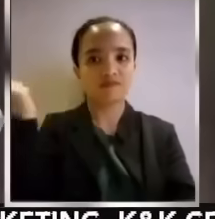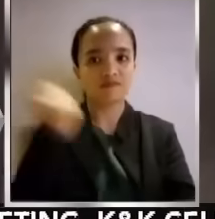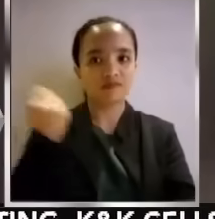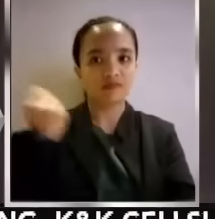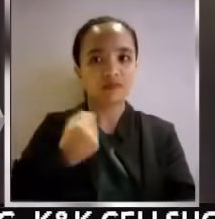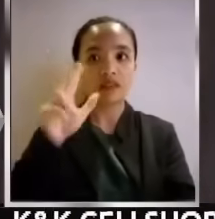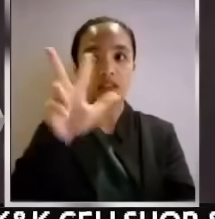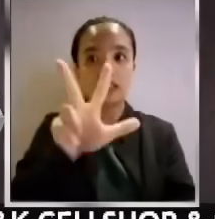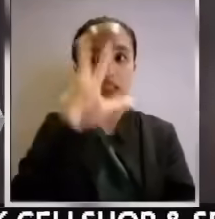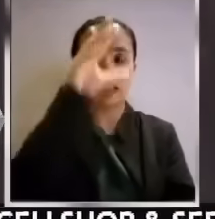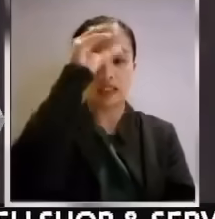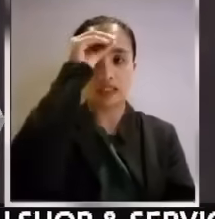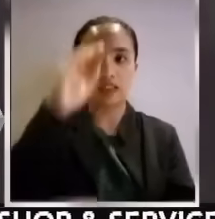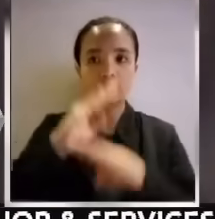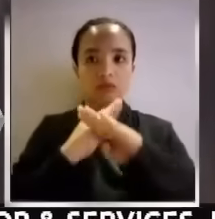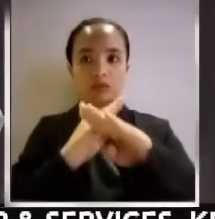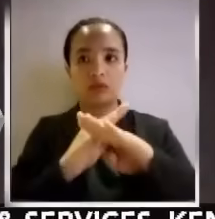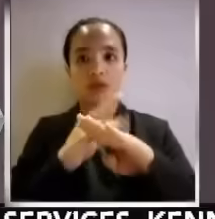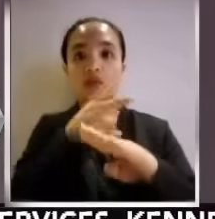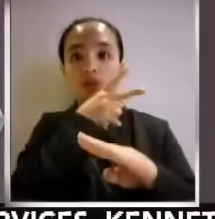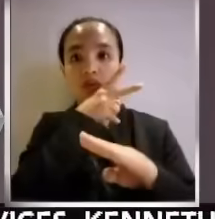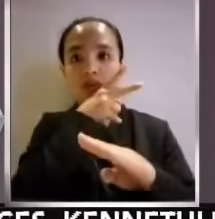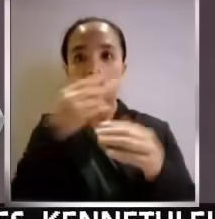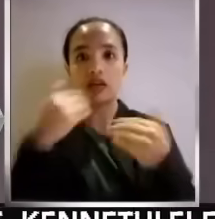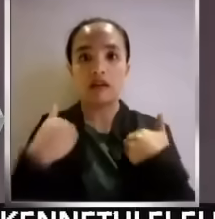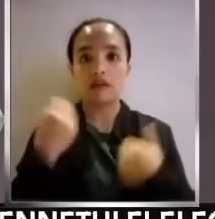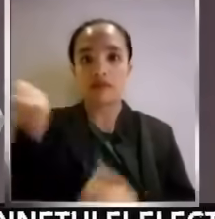harangin ang suspect na may kutsilyo.